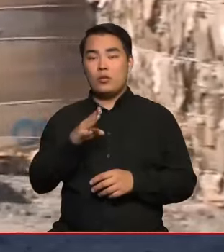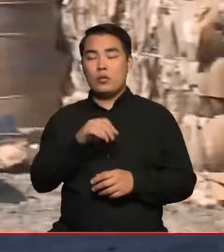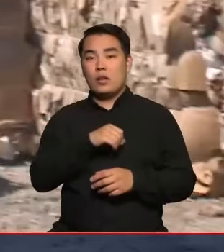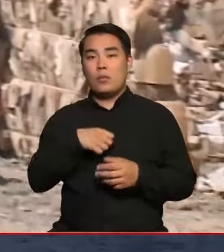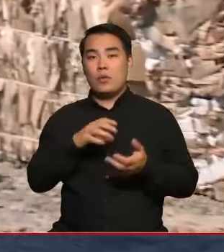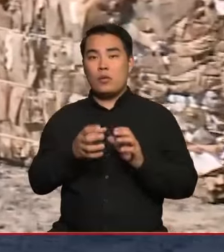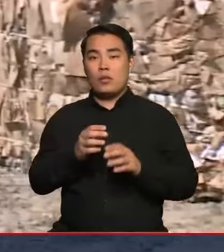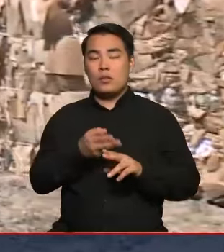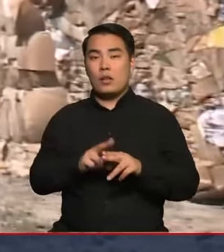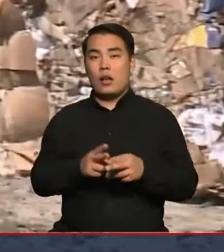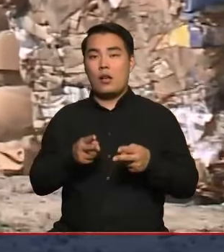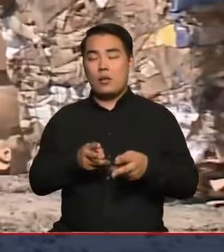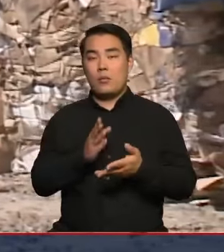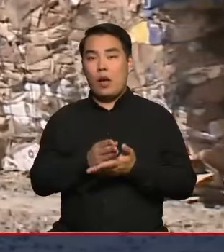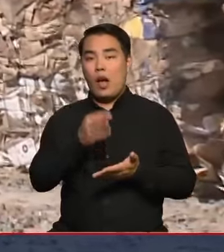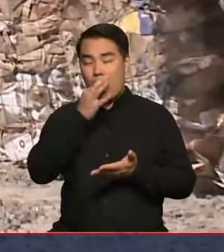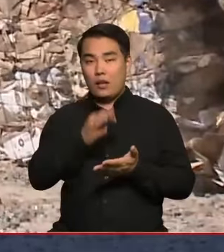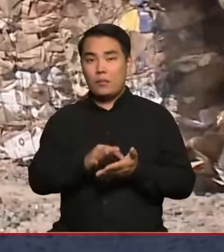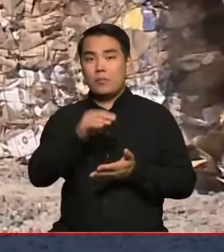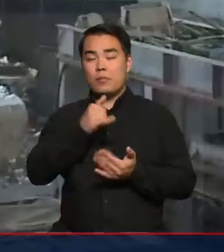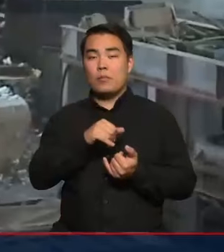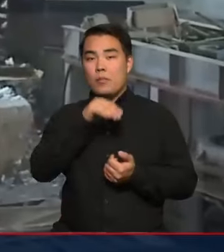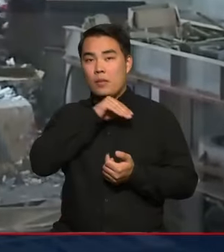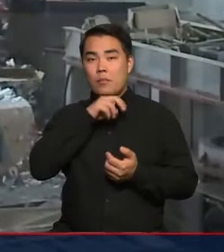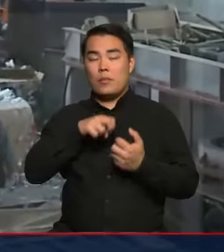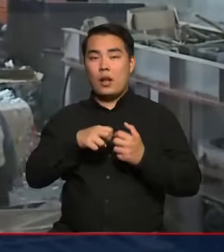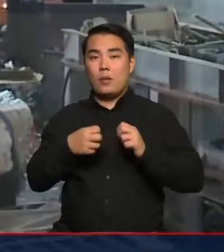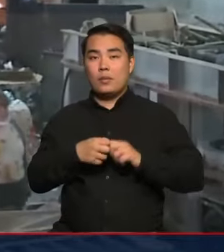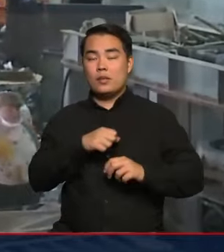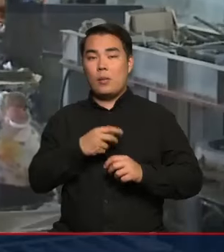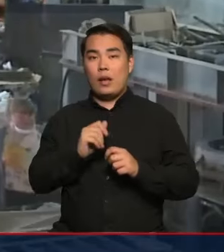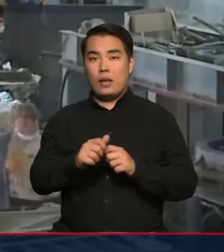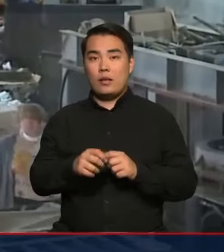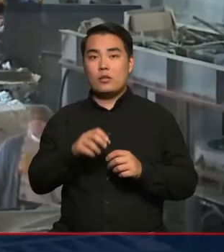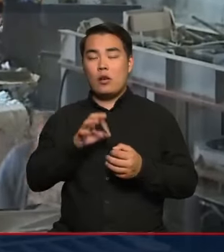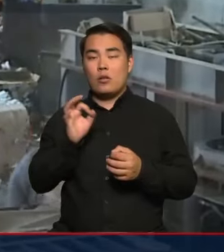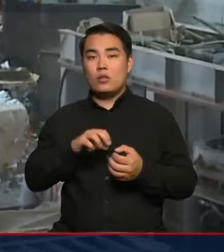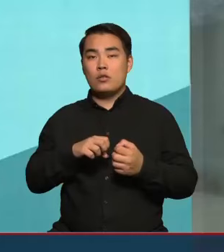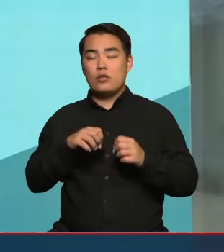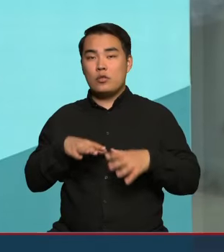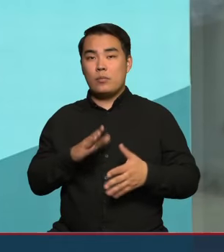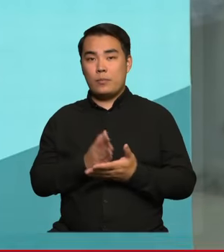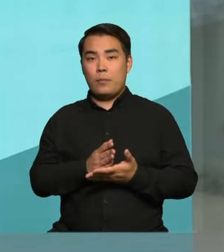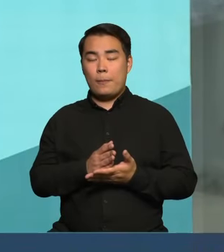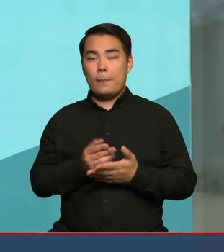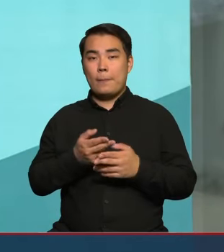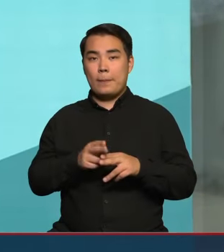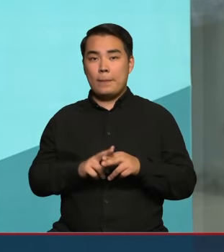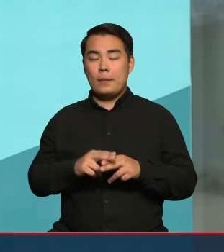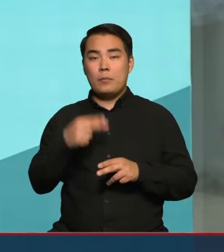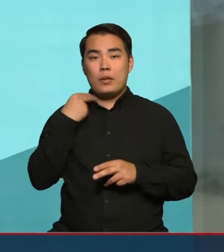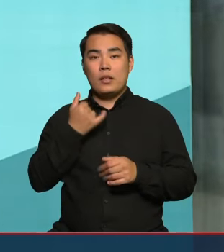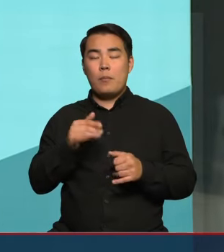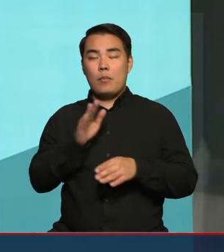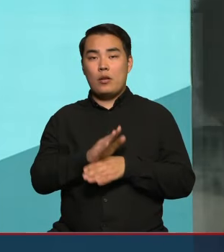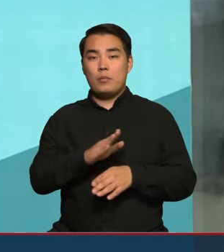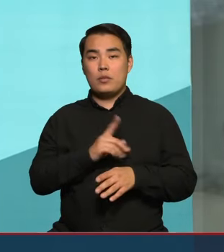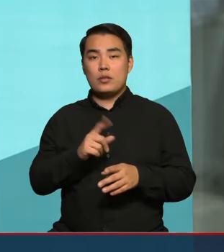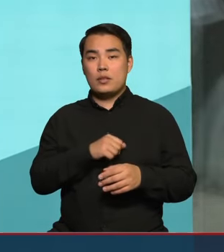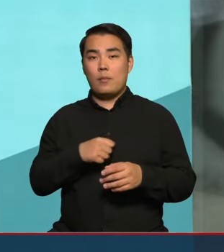текке көміліп жатыр. Ал жауаптылар мәселені өңдеу кәсіпорындарын қаржыландыру арқылы шешпек. твердобытовых отходов. Президент тапсырмасына